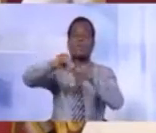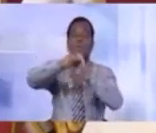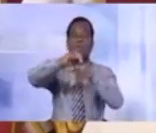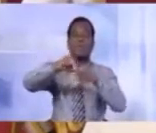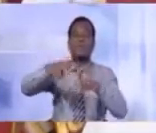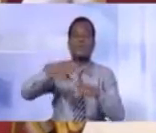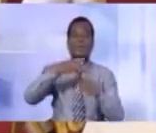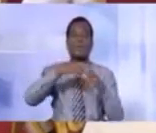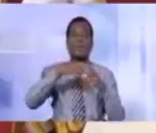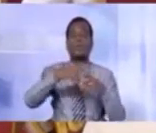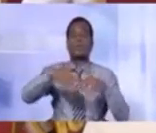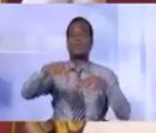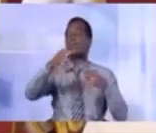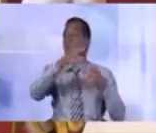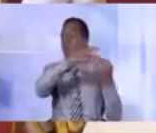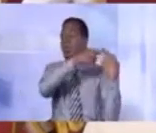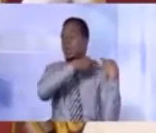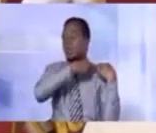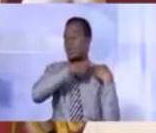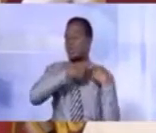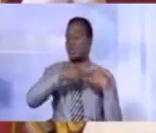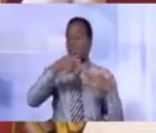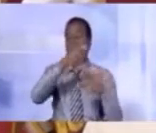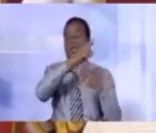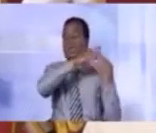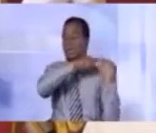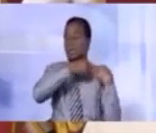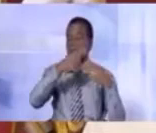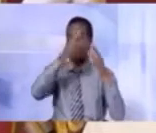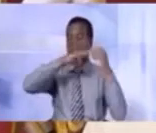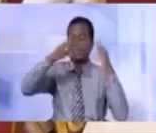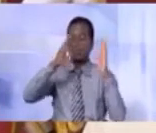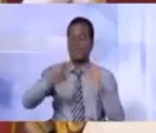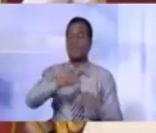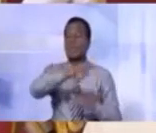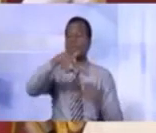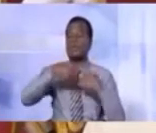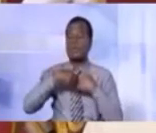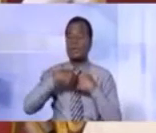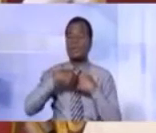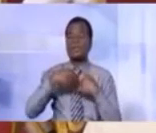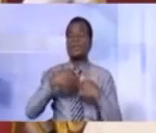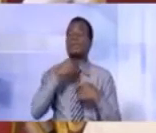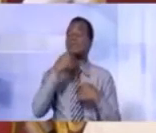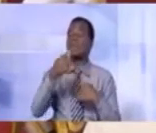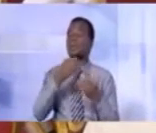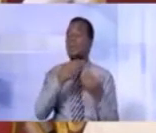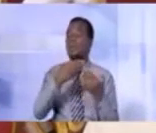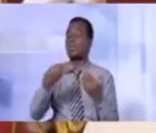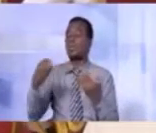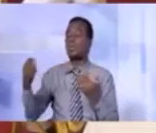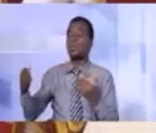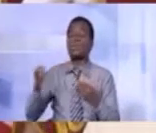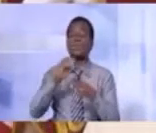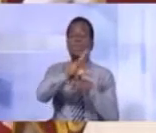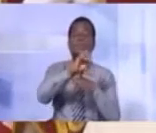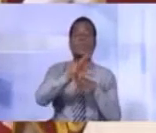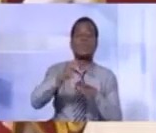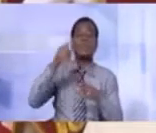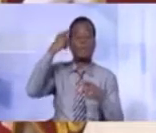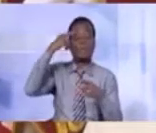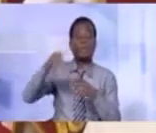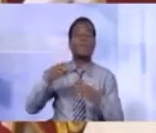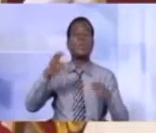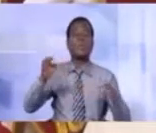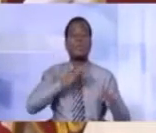éminence guide religieux vous avez formulé un certain nombre de recommandations l effet